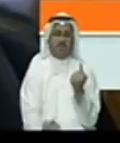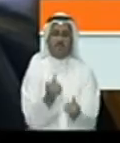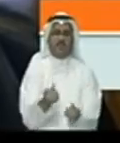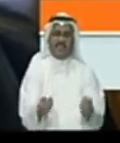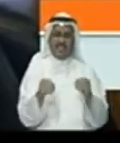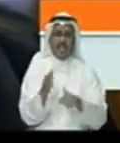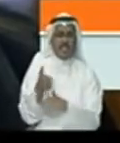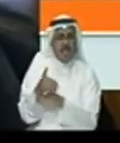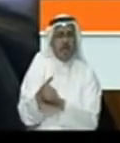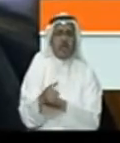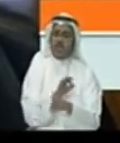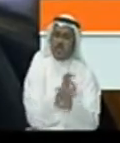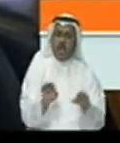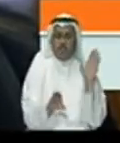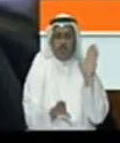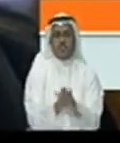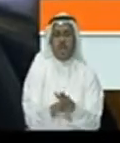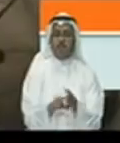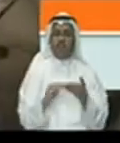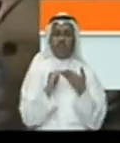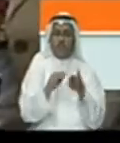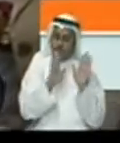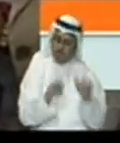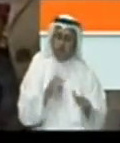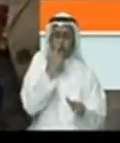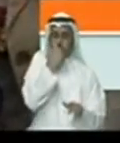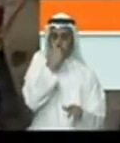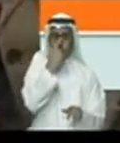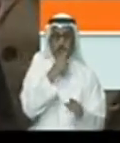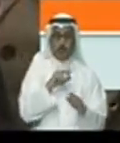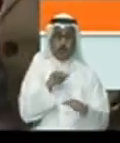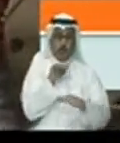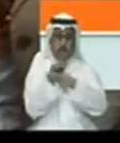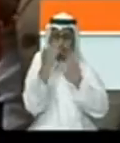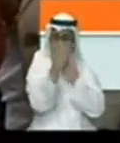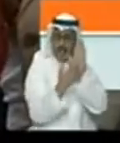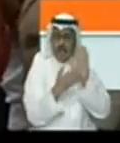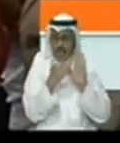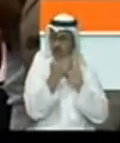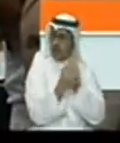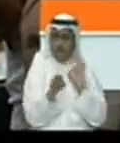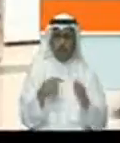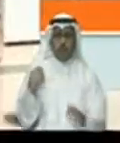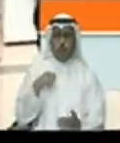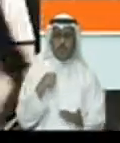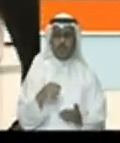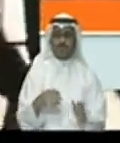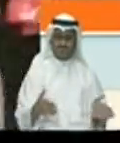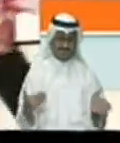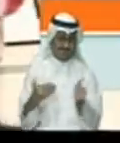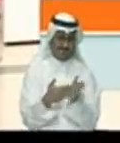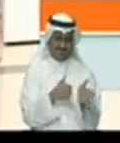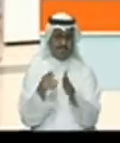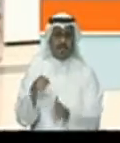والثروة السمكية، إلى جانب عقد اجتماعات ثنائية مع المسؤولين في المنظمة.